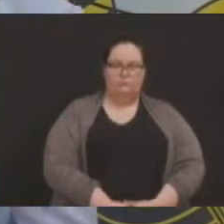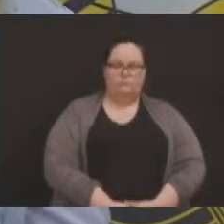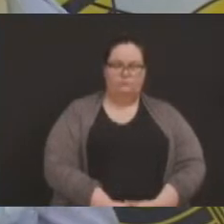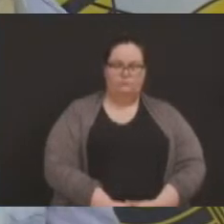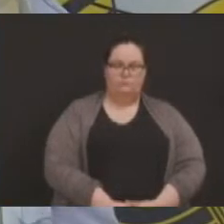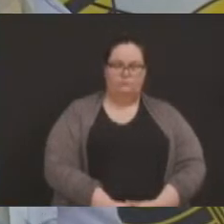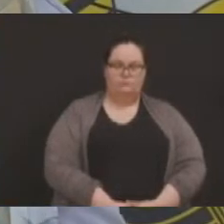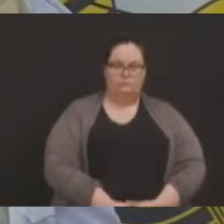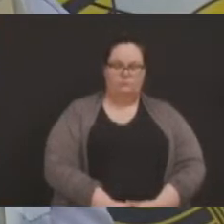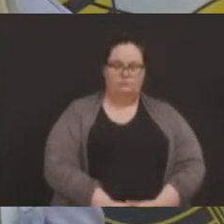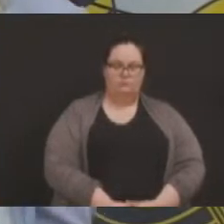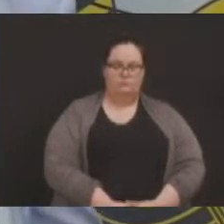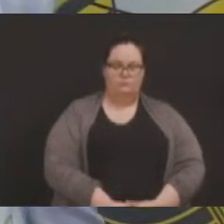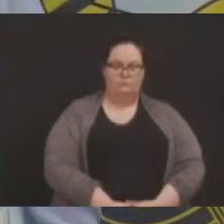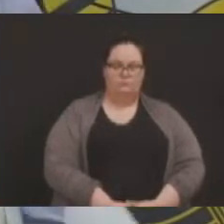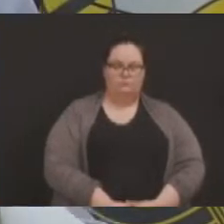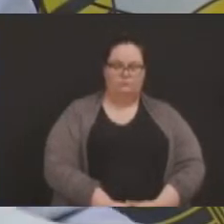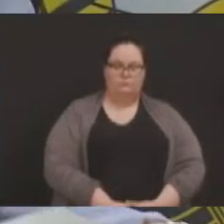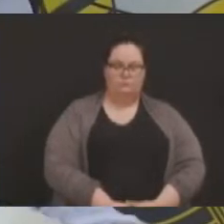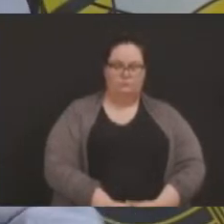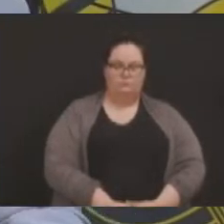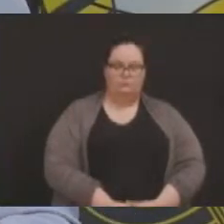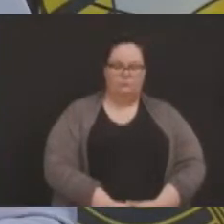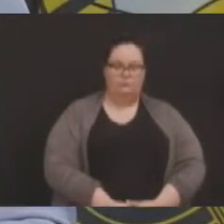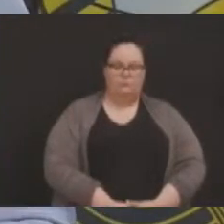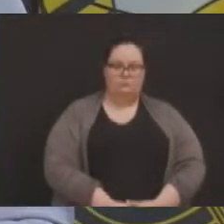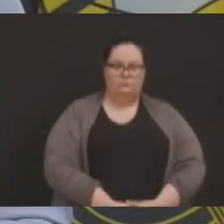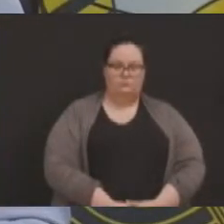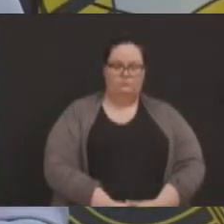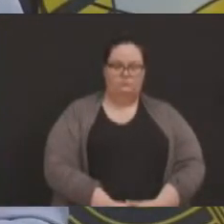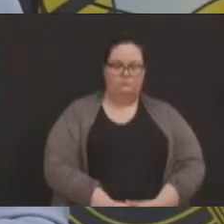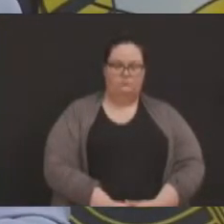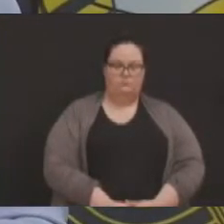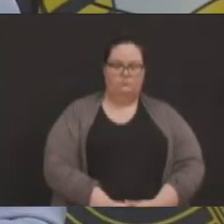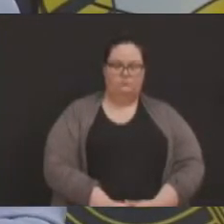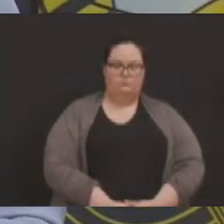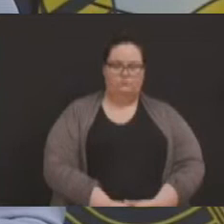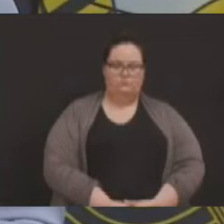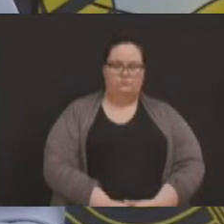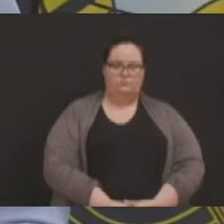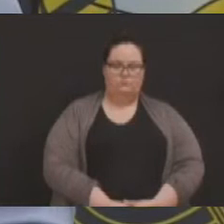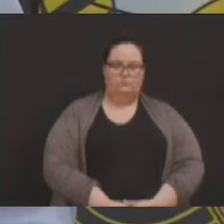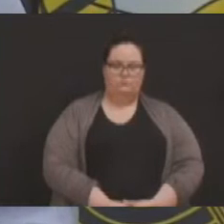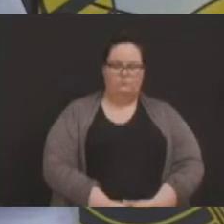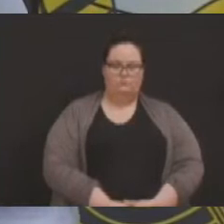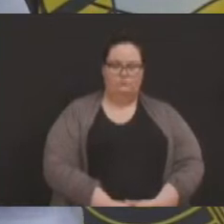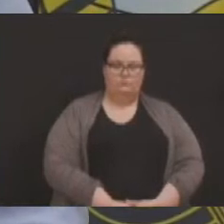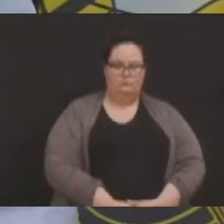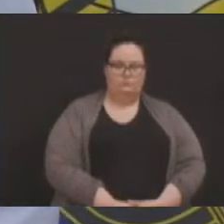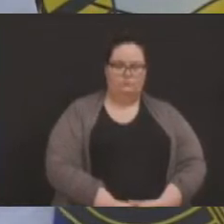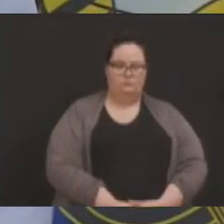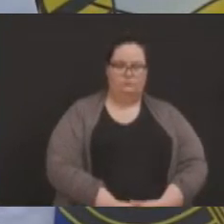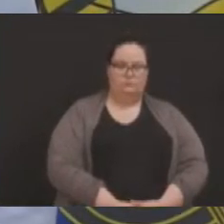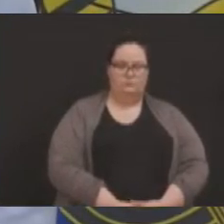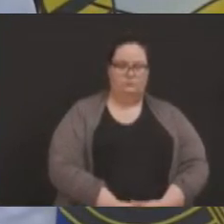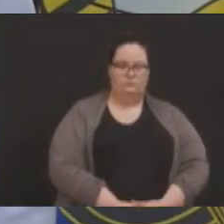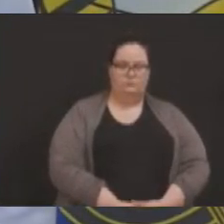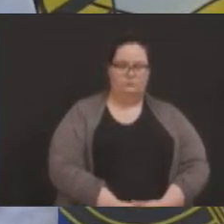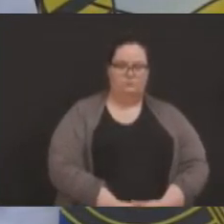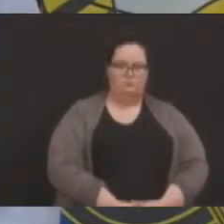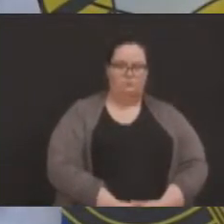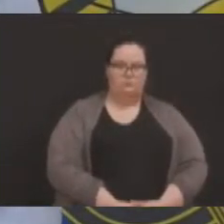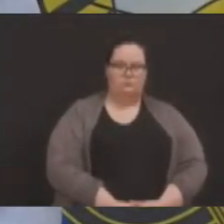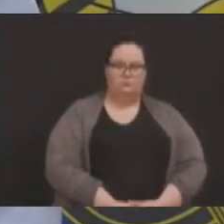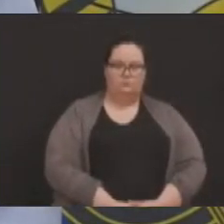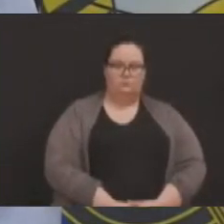Alors, pour la zone 2, Zone 2. So let's take a look at Zone 2, which is the St. John area. Here we have 2